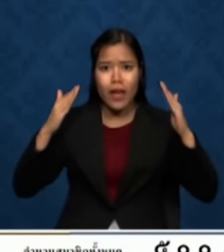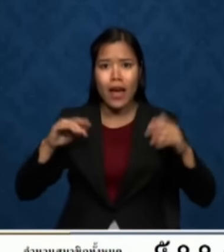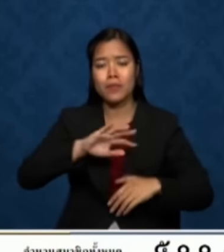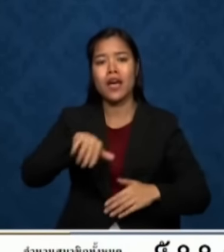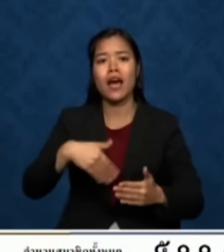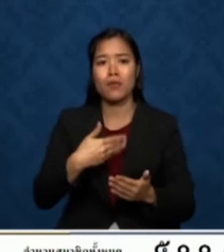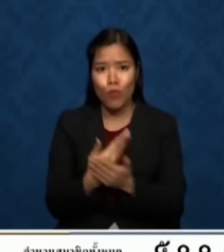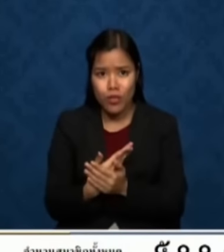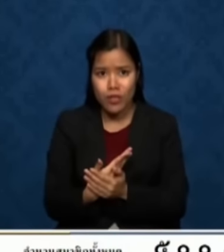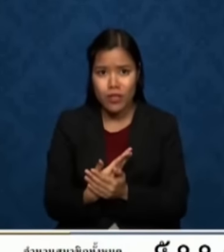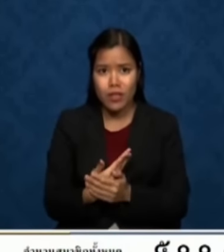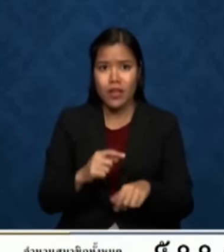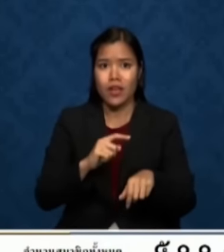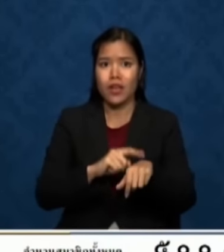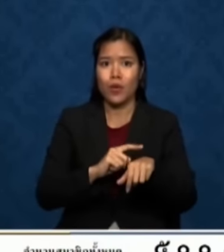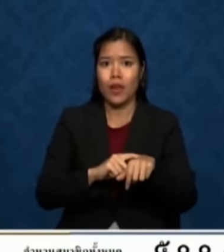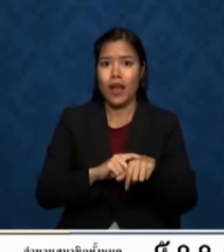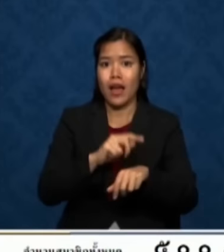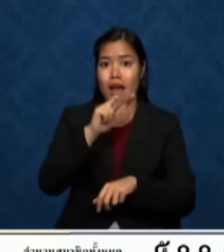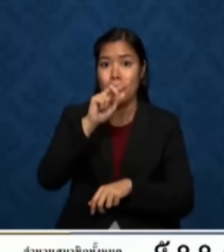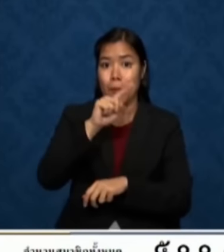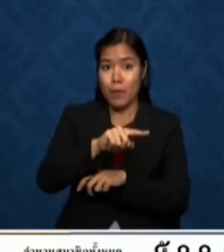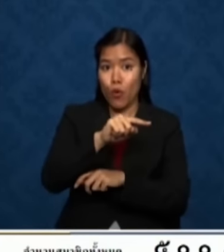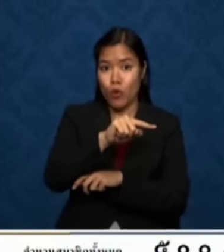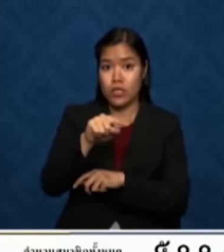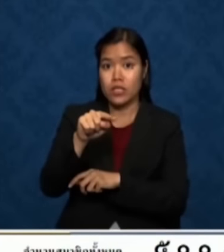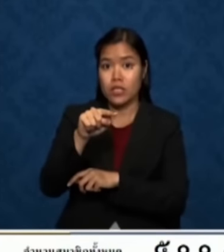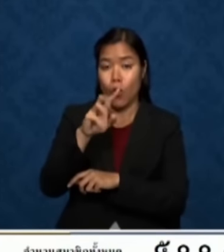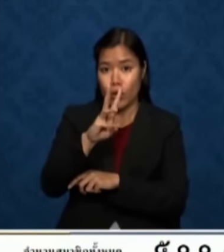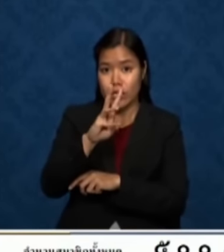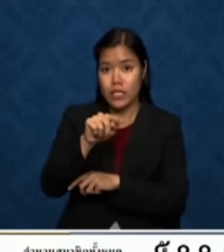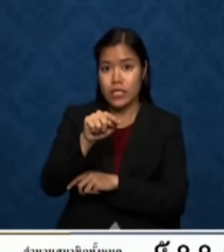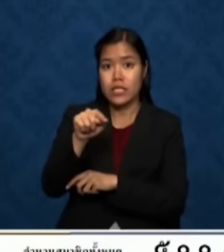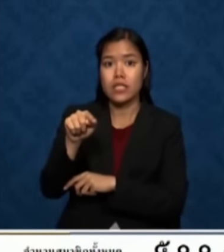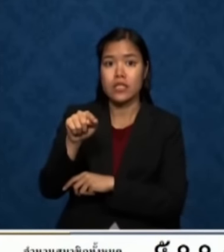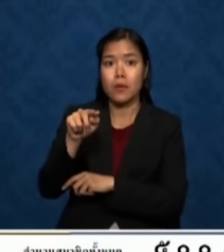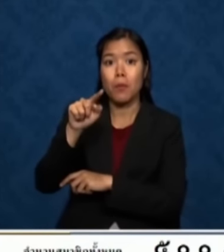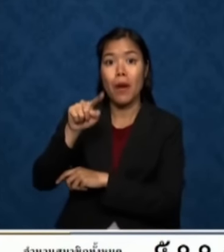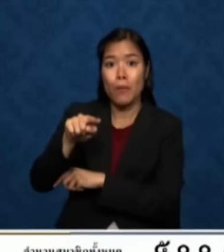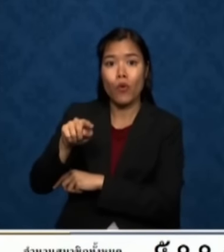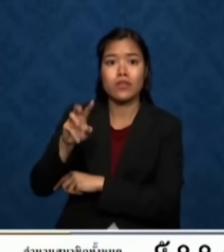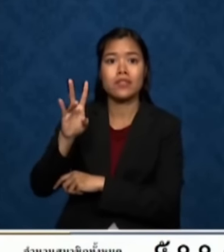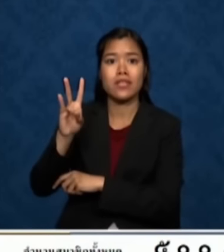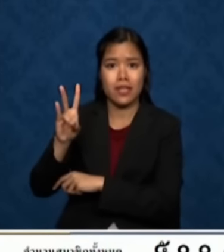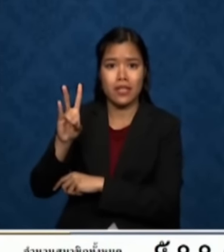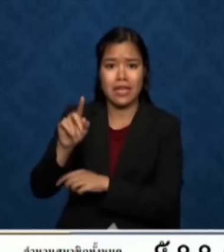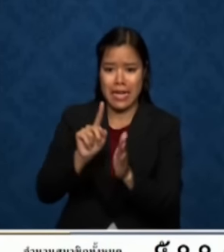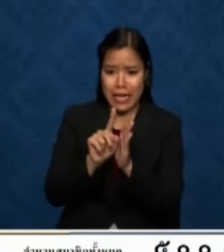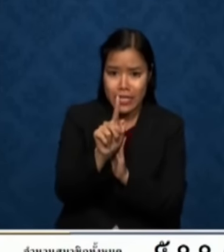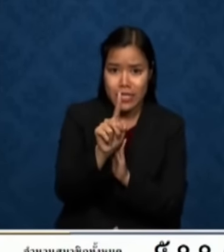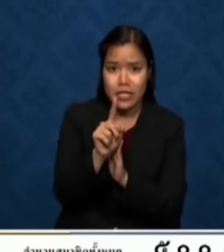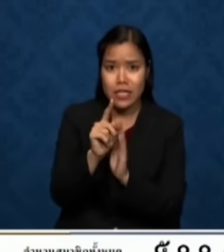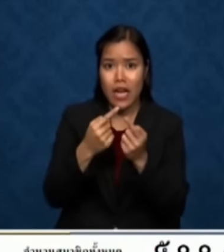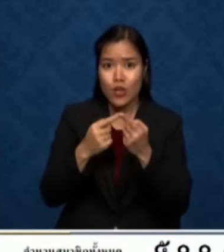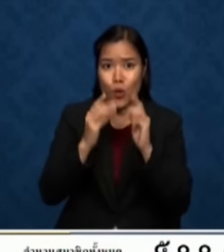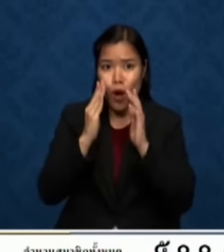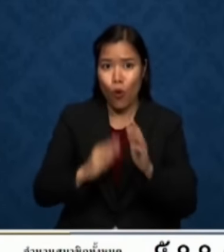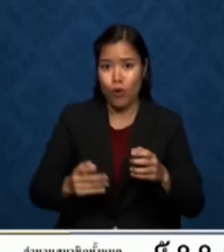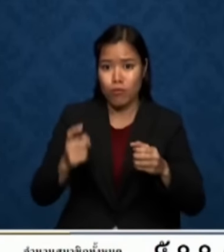ลา 13:06 ถึง 13:07 ค่ะ1นาทีนะคะท่านประธานแต่มากันเป็น10ๆร้อยๆคอม